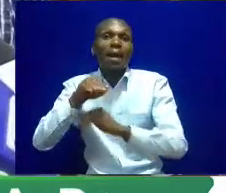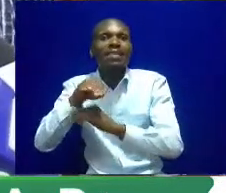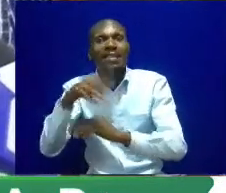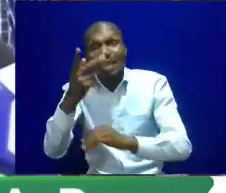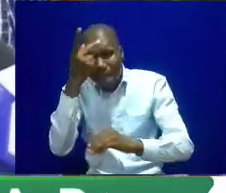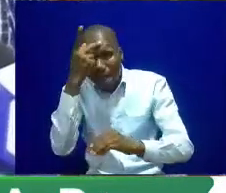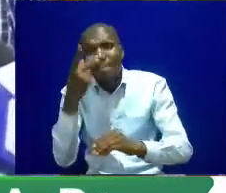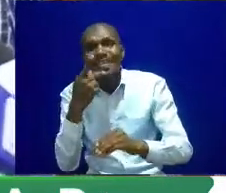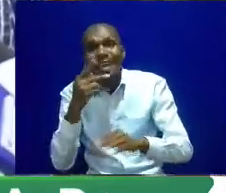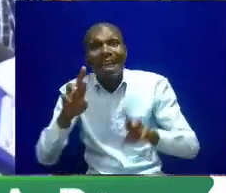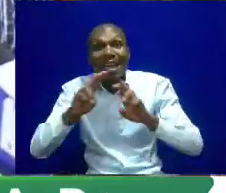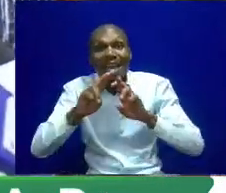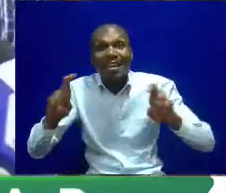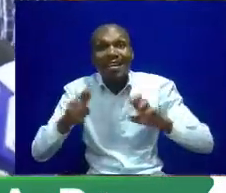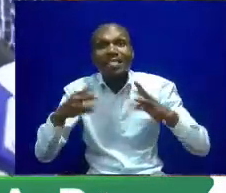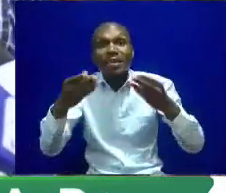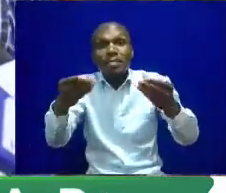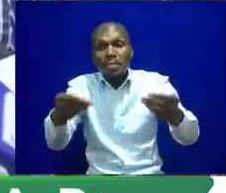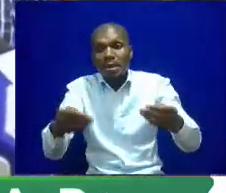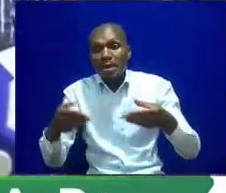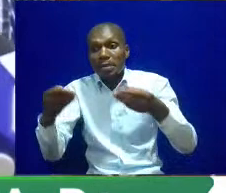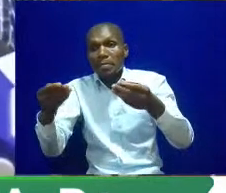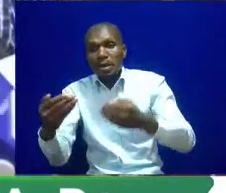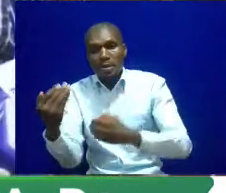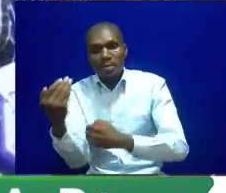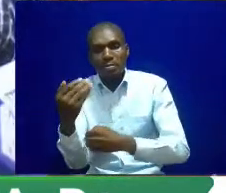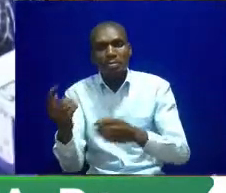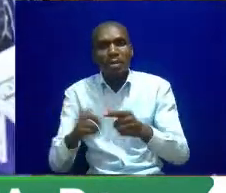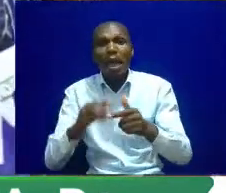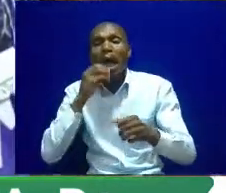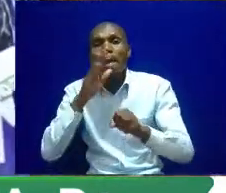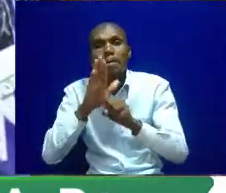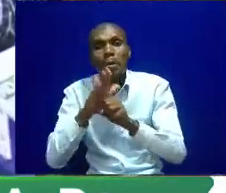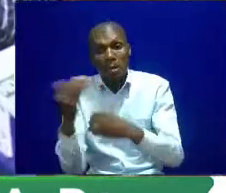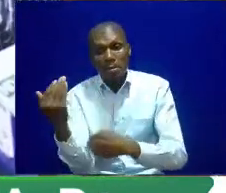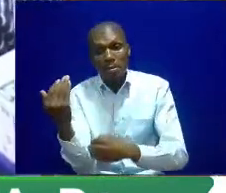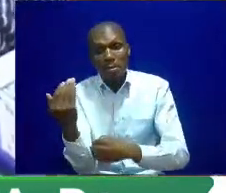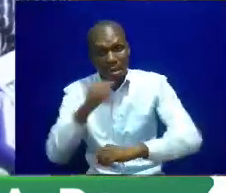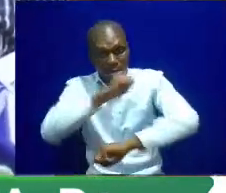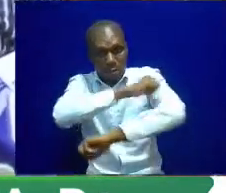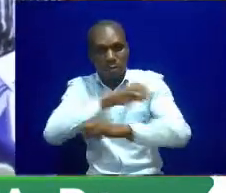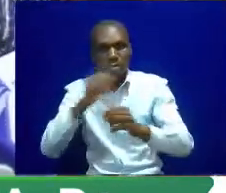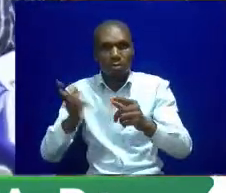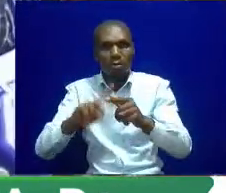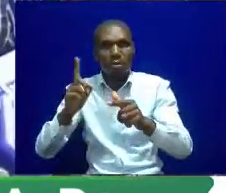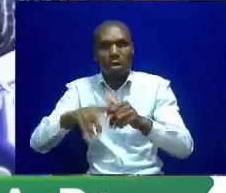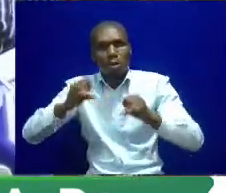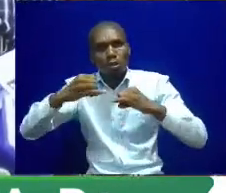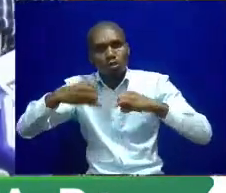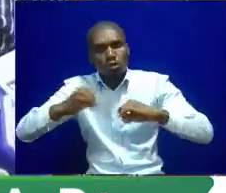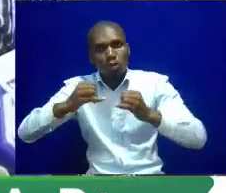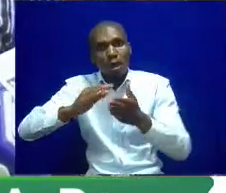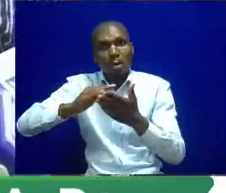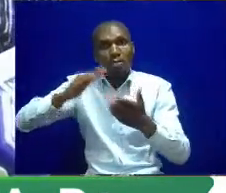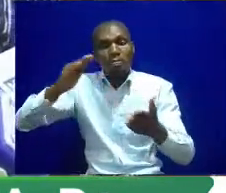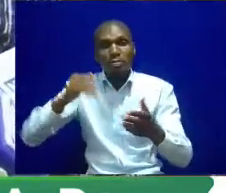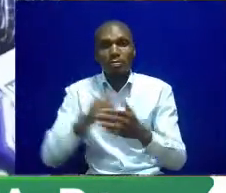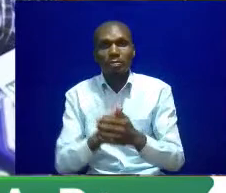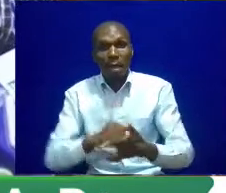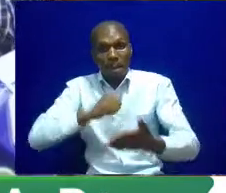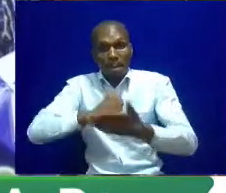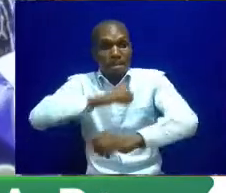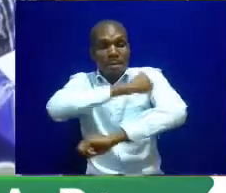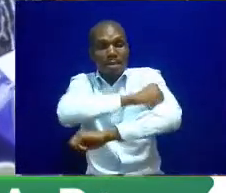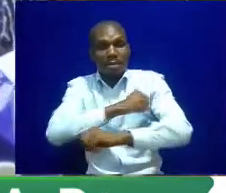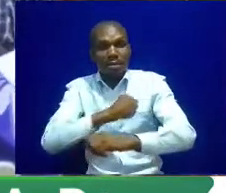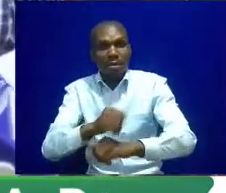na nembari tayari ngore tabara abana. Na ande na promise ringa abana wa kwa izukuru ntote metu bari gire pasari.